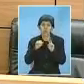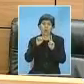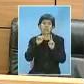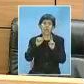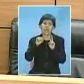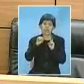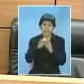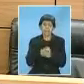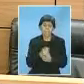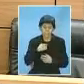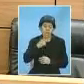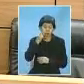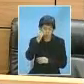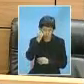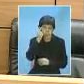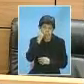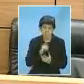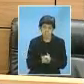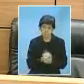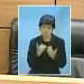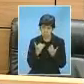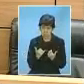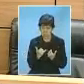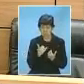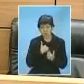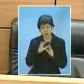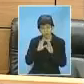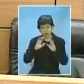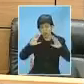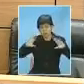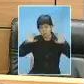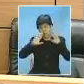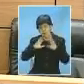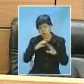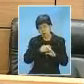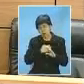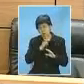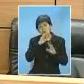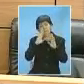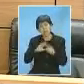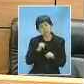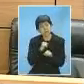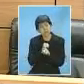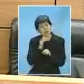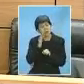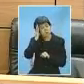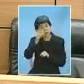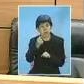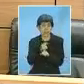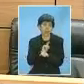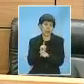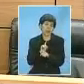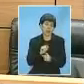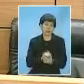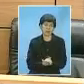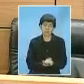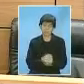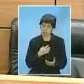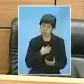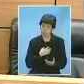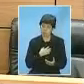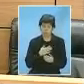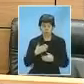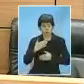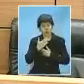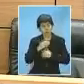บาทก็เห็นใจครับแต่ทั้งนี้ทั้งนั้นก็ฝากไปยังรัฐบาลครับถ้ากรณีแบบนี้จะเกิดขึ้นในอนาคตเนี่นะครับเพื่อที่จะทำให้